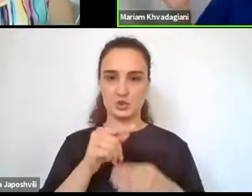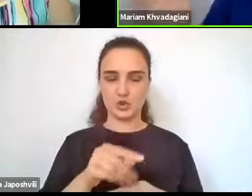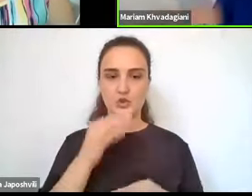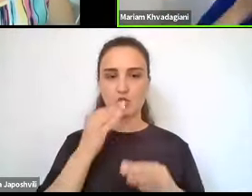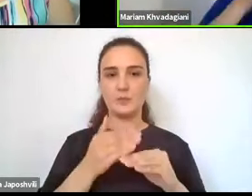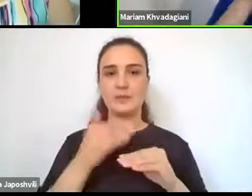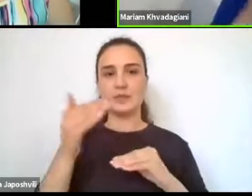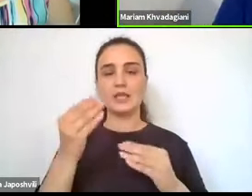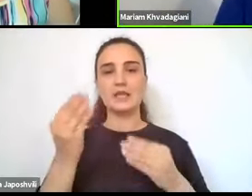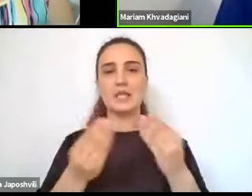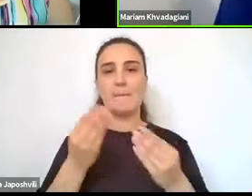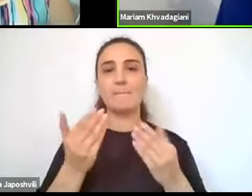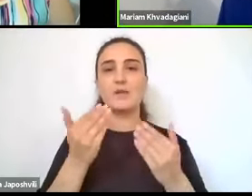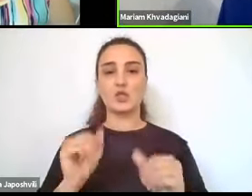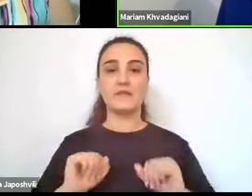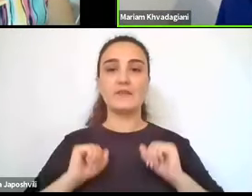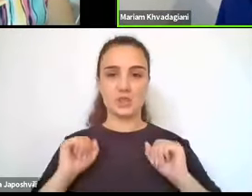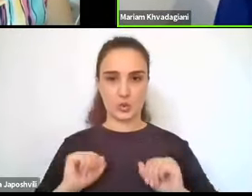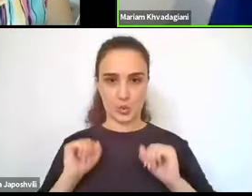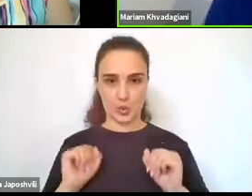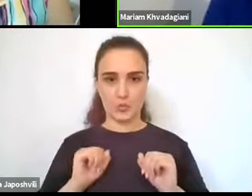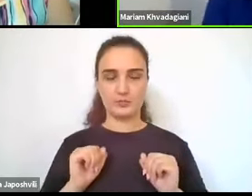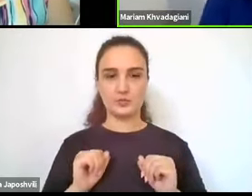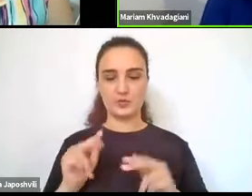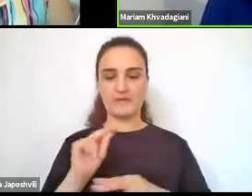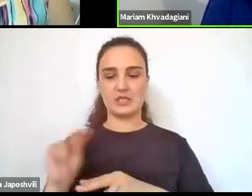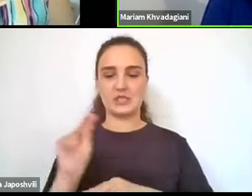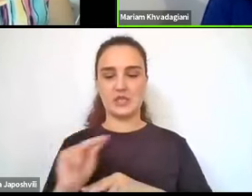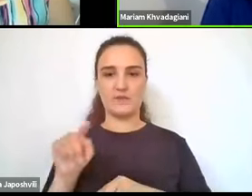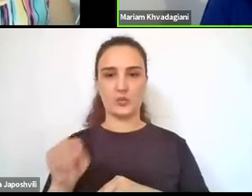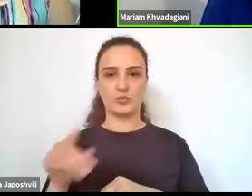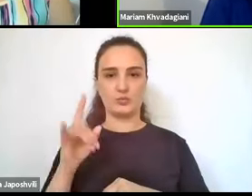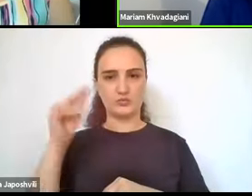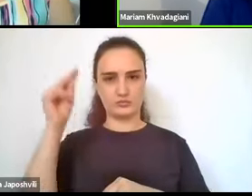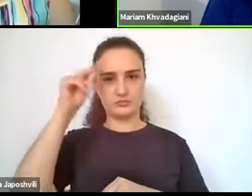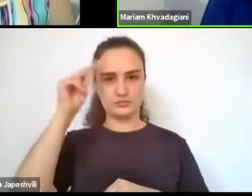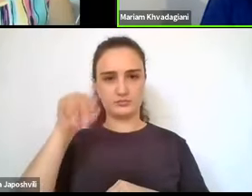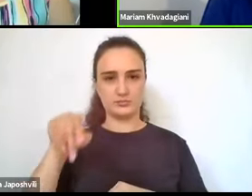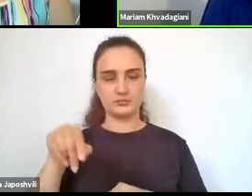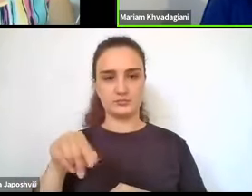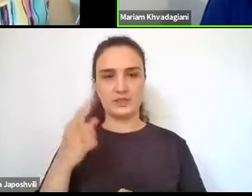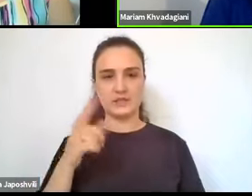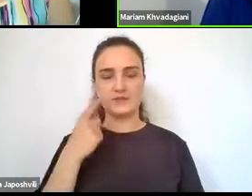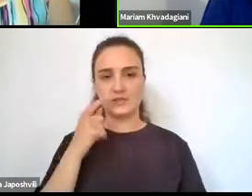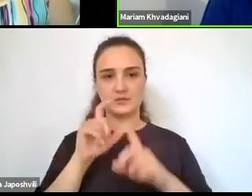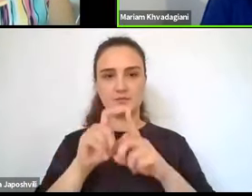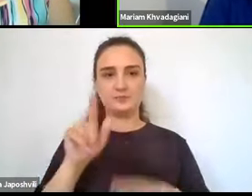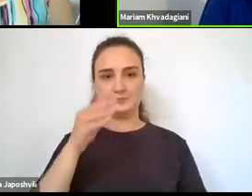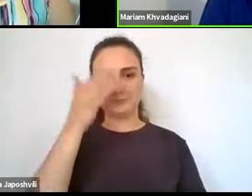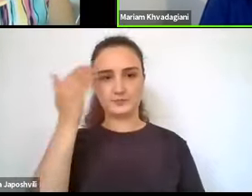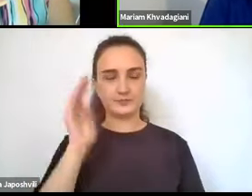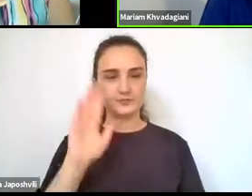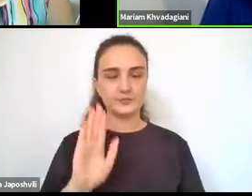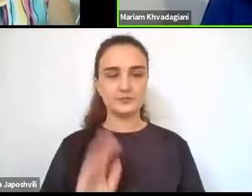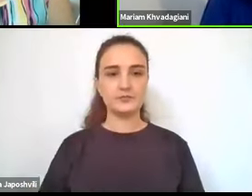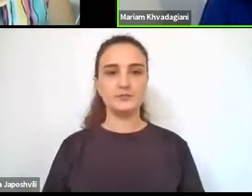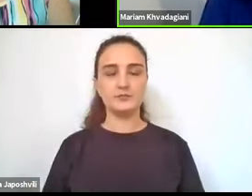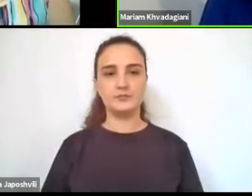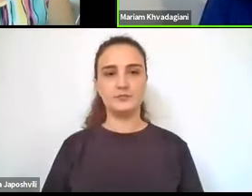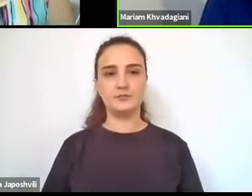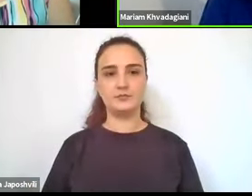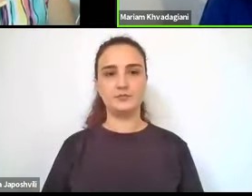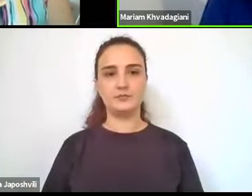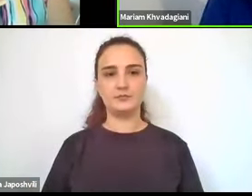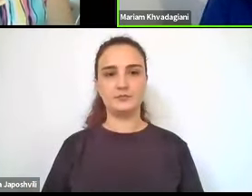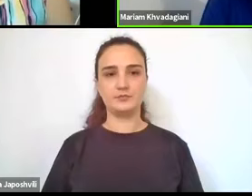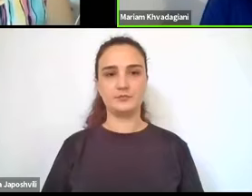შემდეგ თამაშით ვცდილობთ დავასწავლოთ და ერთაც ვიტყვი არ დაგავიწყდეთ რომ ფაქტიურად